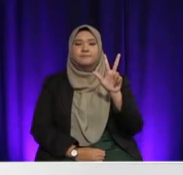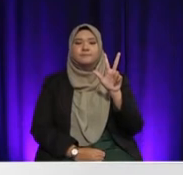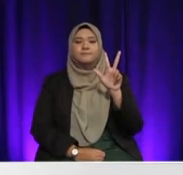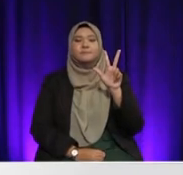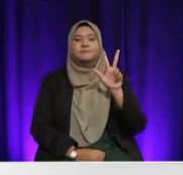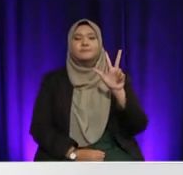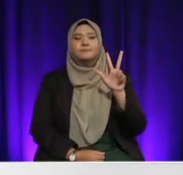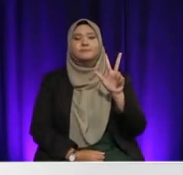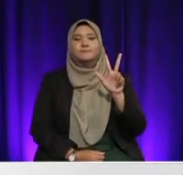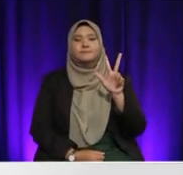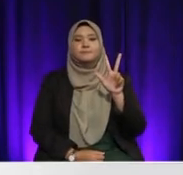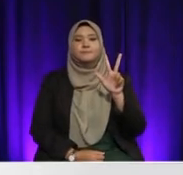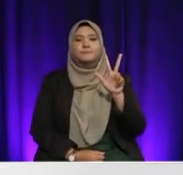Atika.